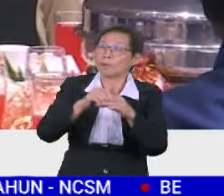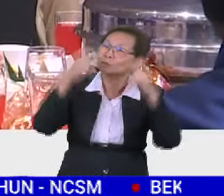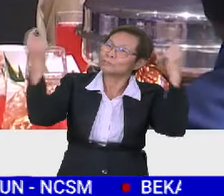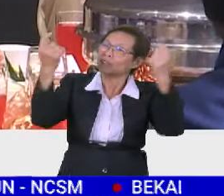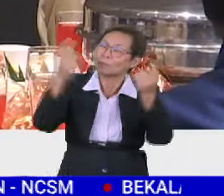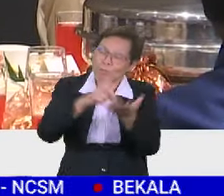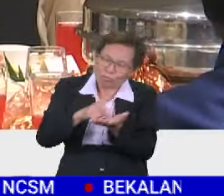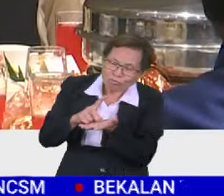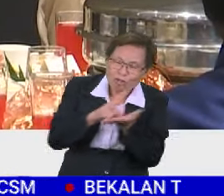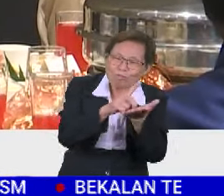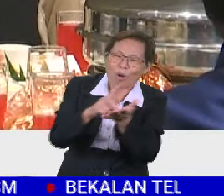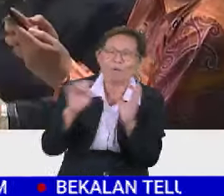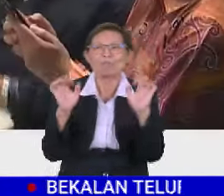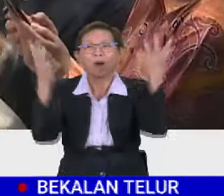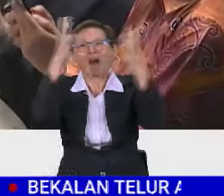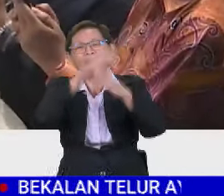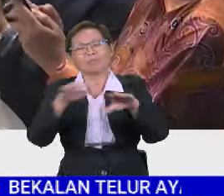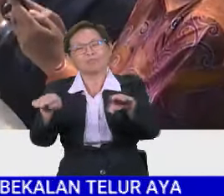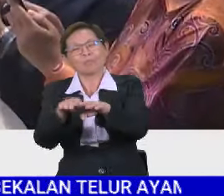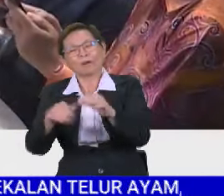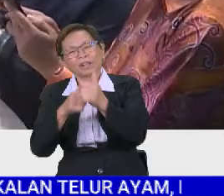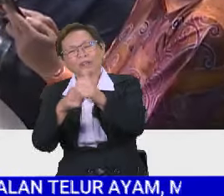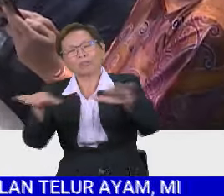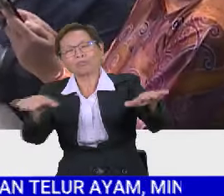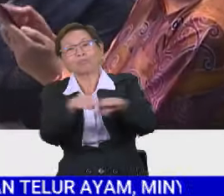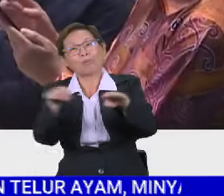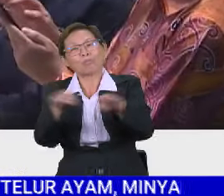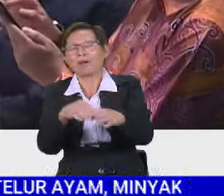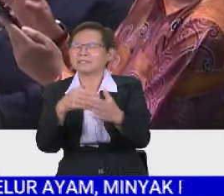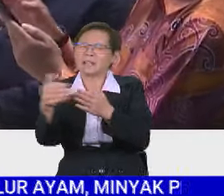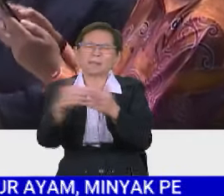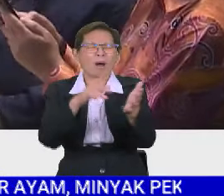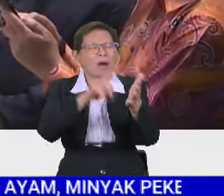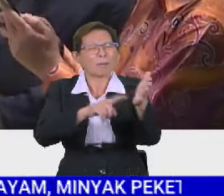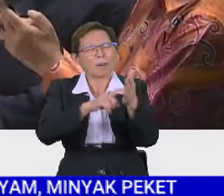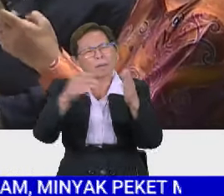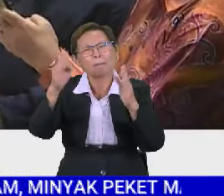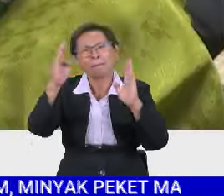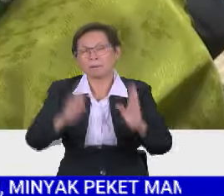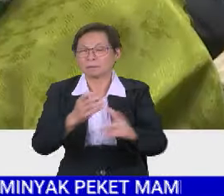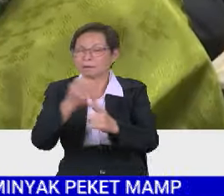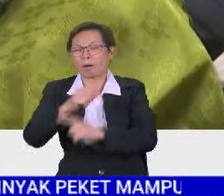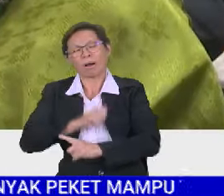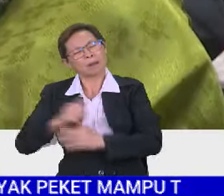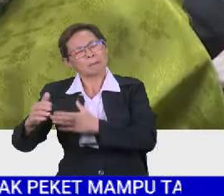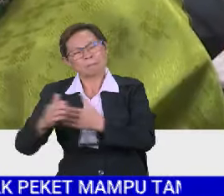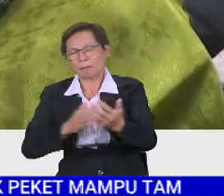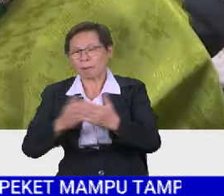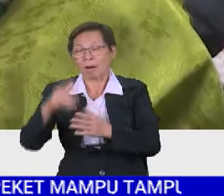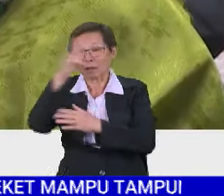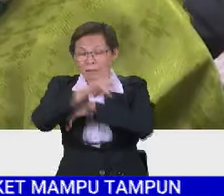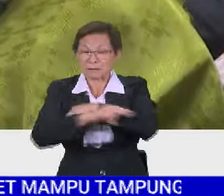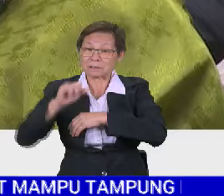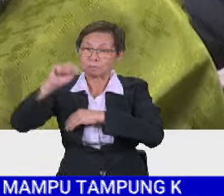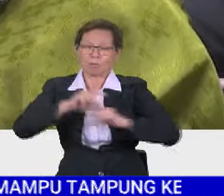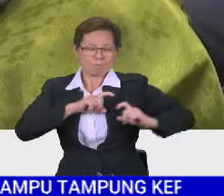dengan menekankan dasar keadilan dan kesamaan tanpa mengira bangsa dan agama kerajaan Negeri juga membuktikan komitmen